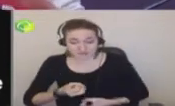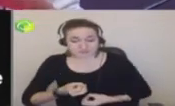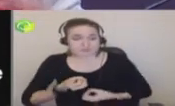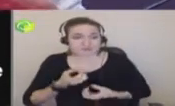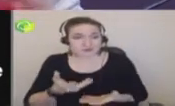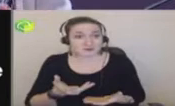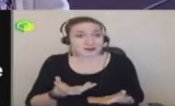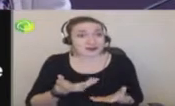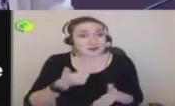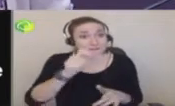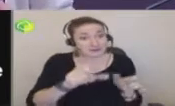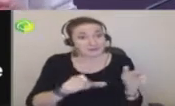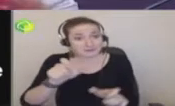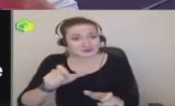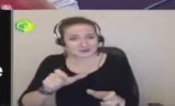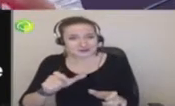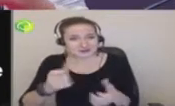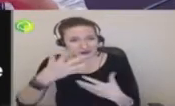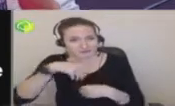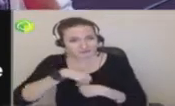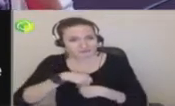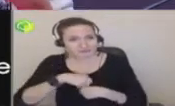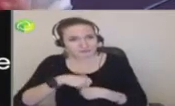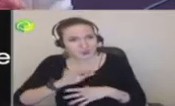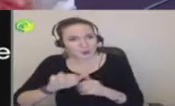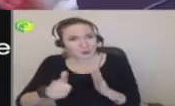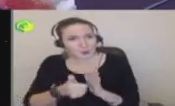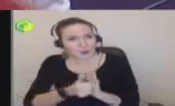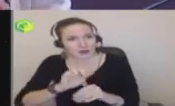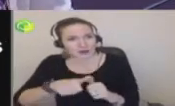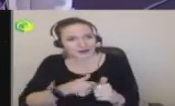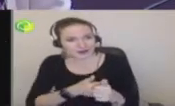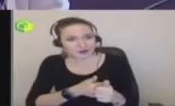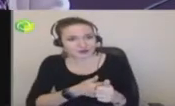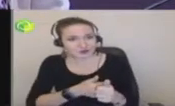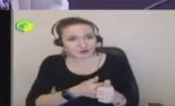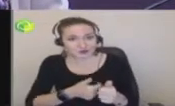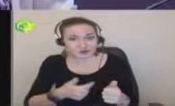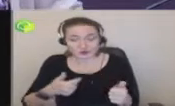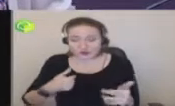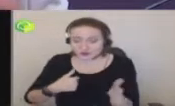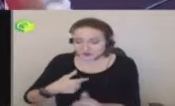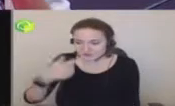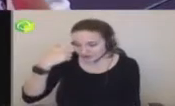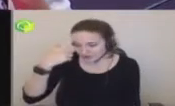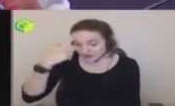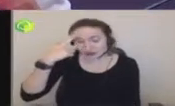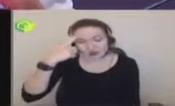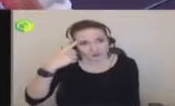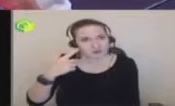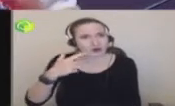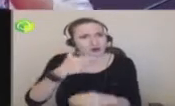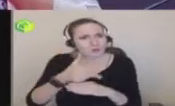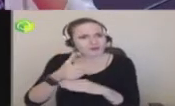qui ont vécu comme aidants. Moi, je l'ai appris que j'étais aidante en faisant des reportages aussi. Et